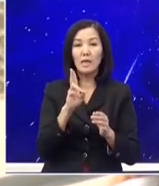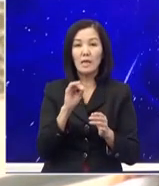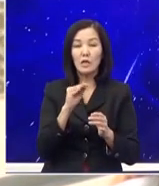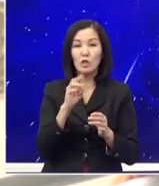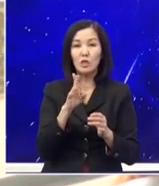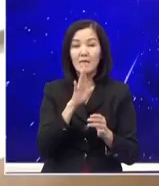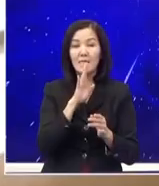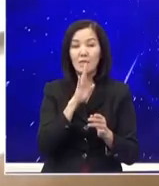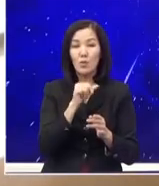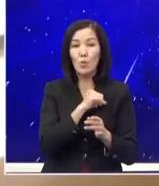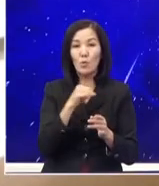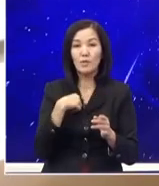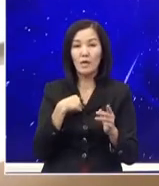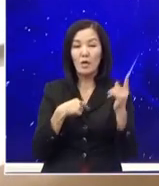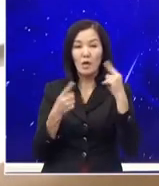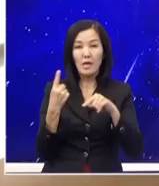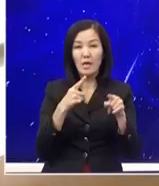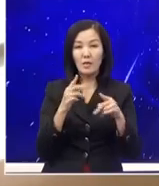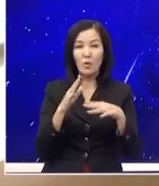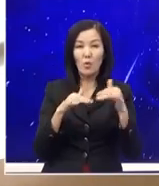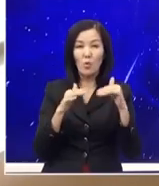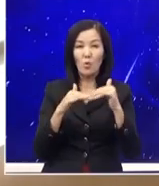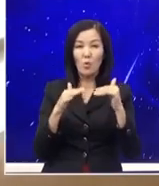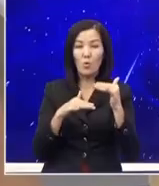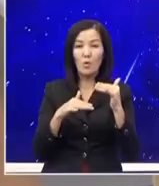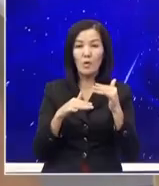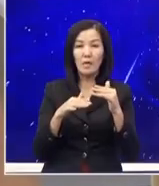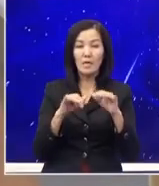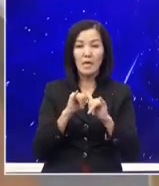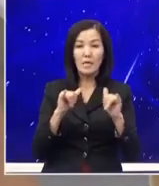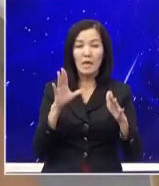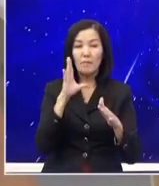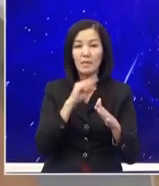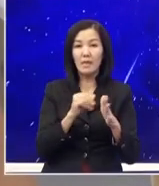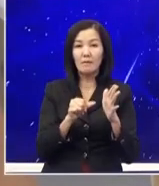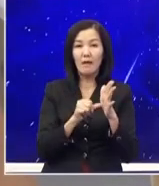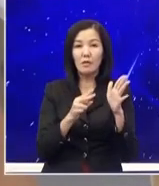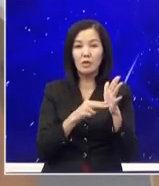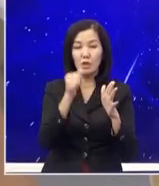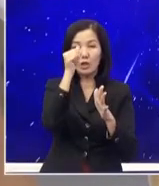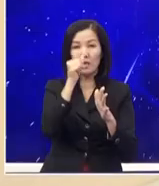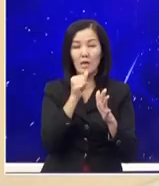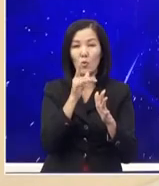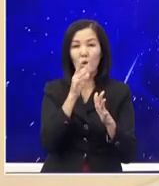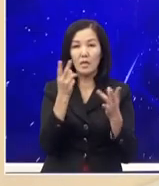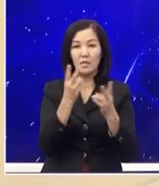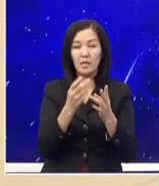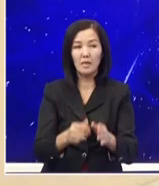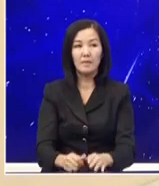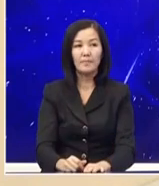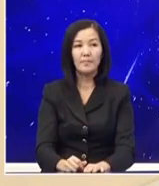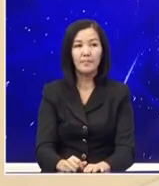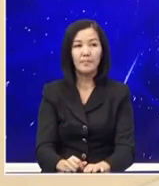құрғыларды пайдалана отырып, ұсақ қол моторикасын дамытатын жобасын құрастырды. Оған 6-7 ай уақыт кеткен. Экологичка